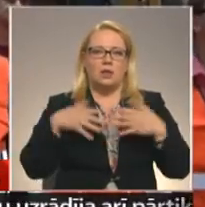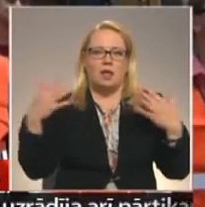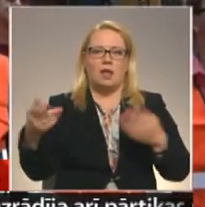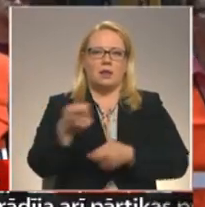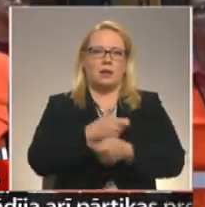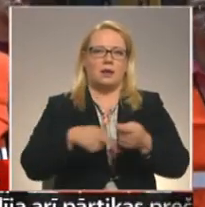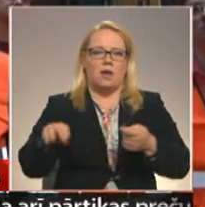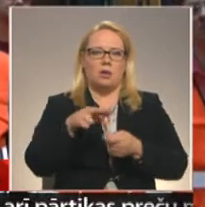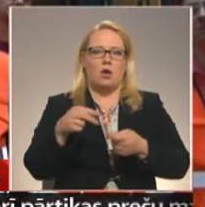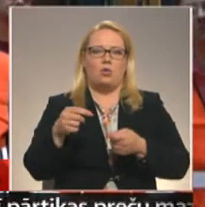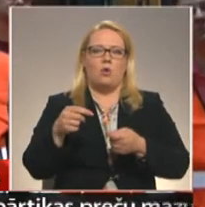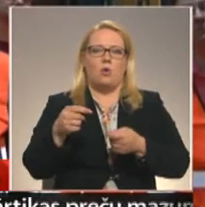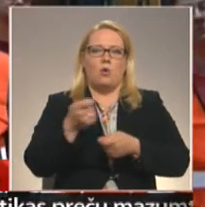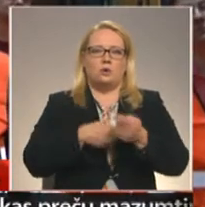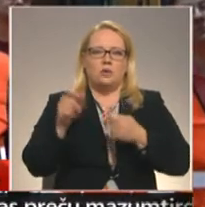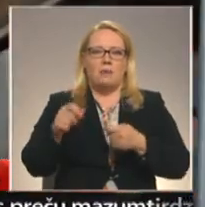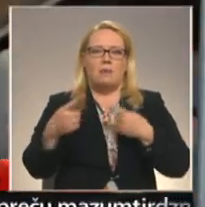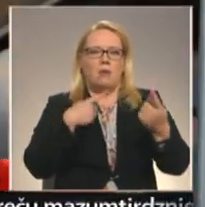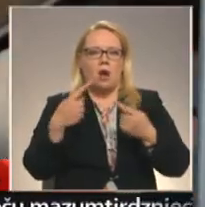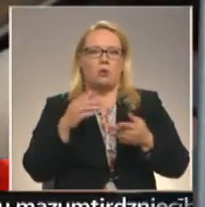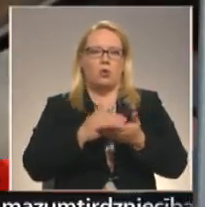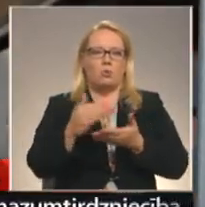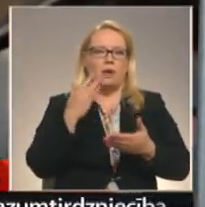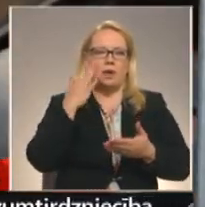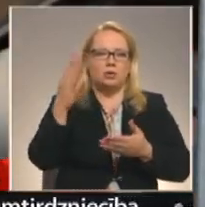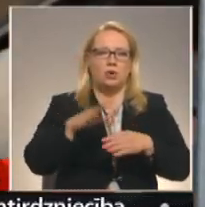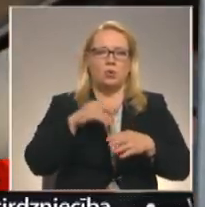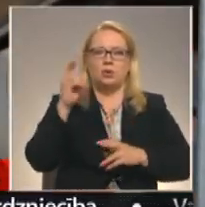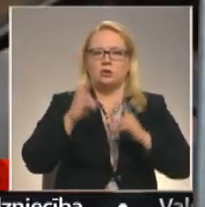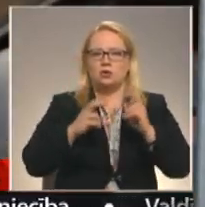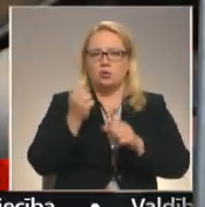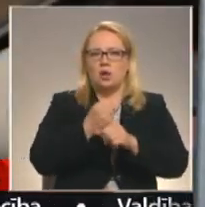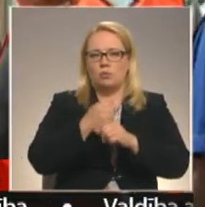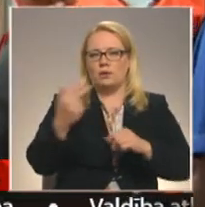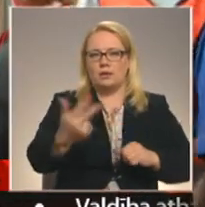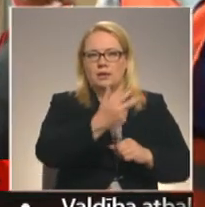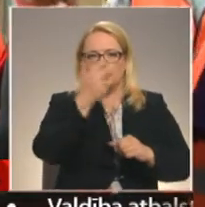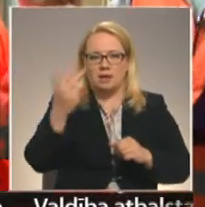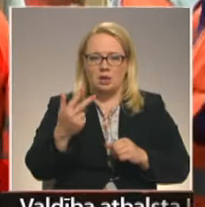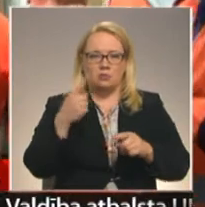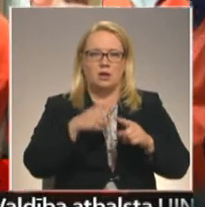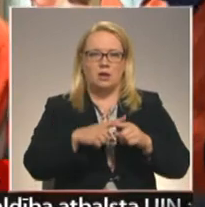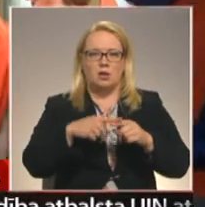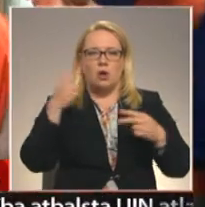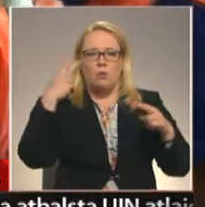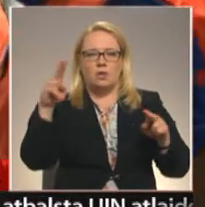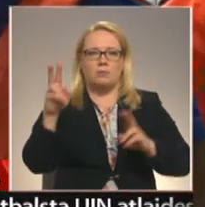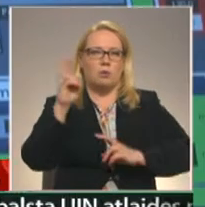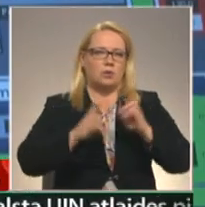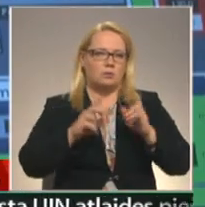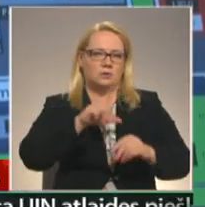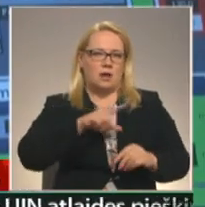uzņēmēji pārunā sasniegto gan arī turpmāk iecerēto. Kūdras ražotne Balvos darbojas jau gandrīz 3 gadus un ir viena no modernākajām rūpnīcām